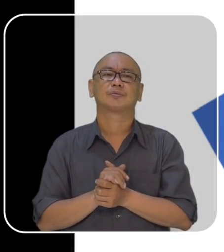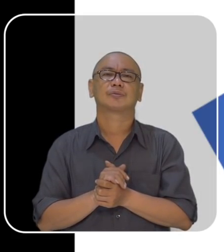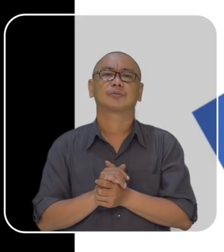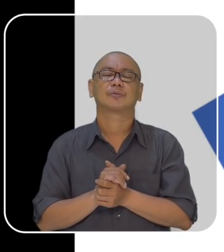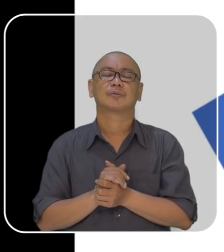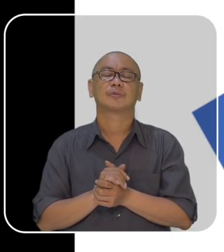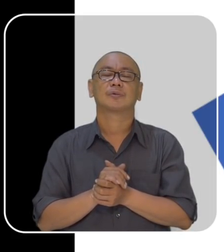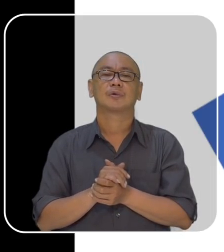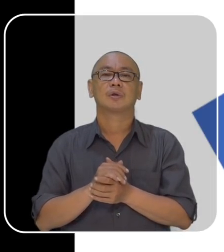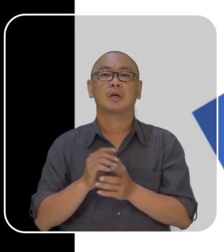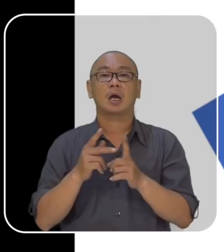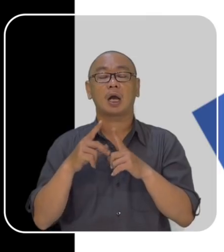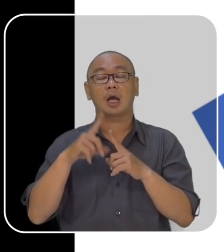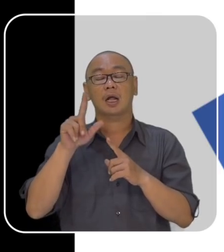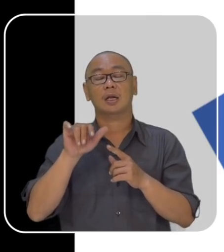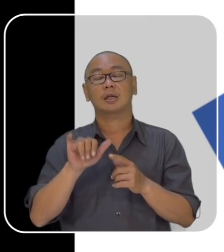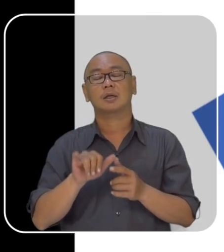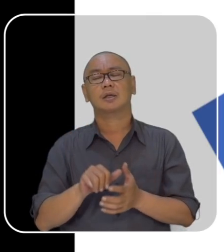yakni hal-hal yang